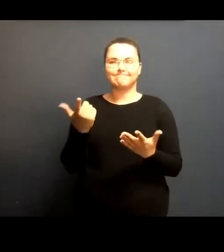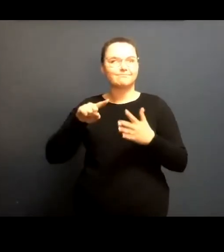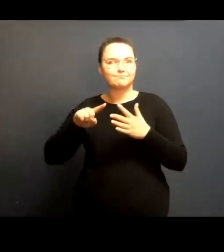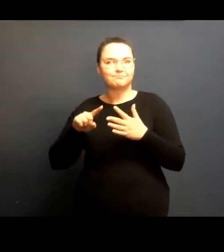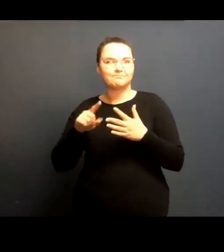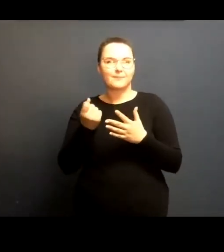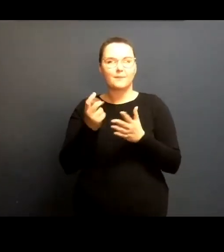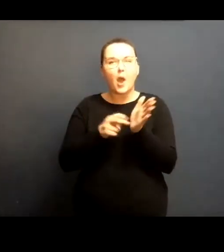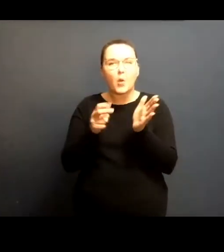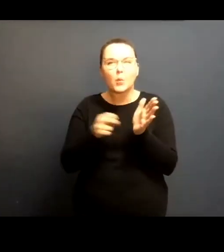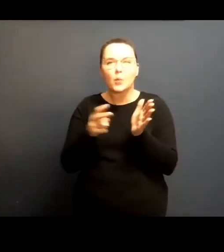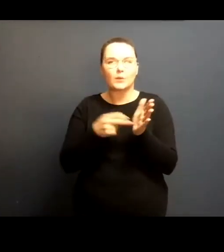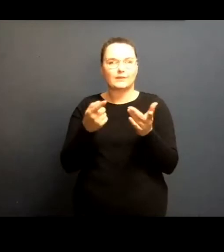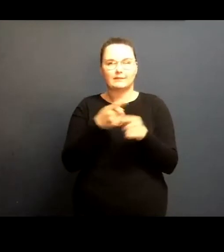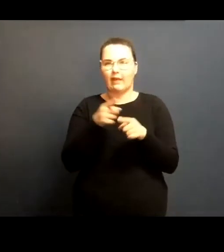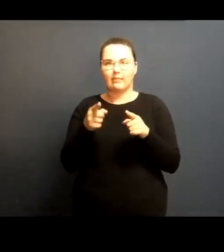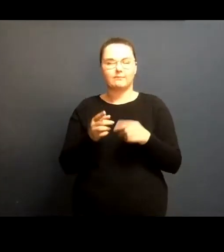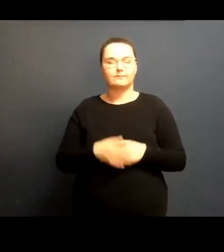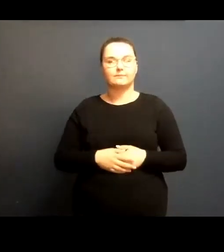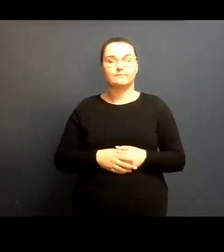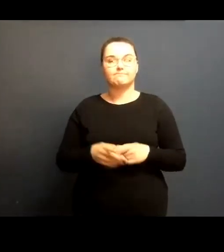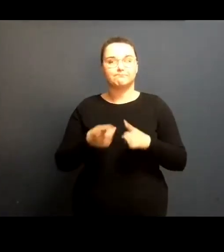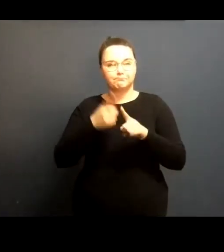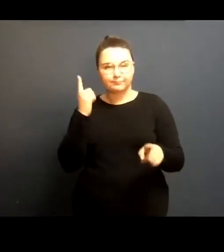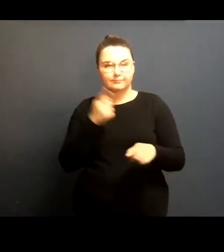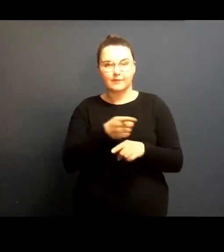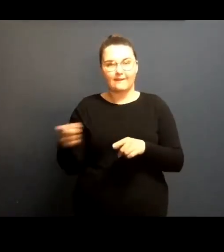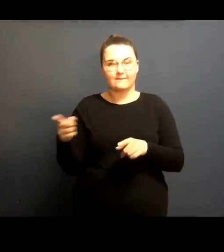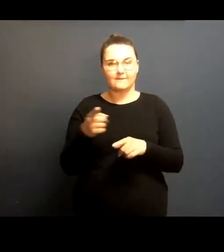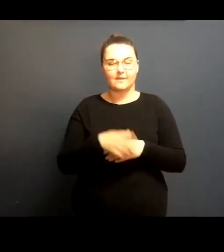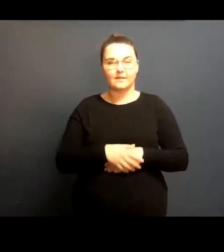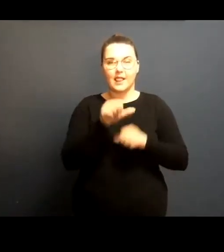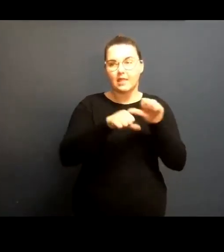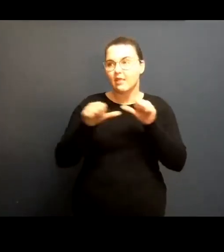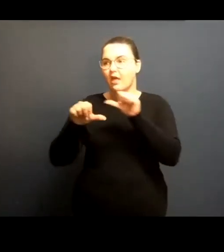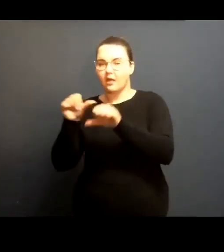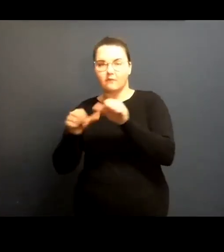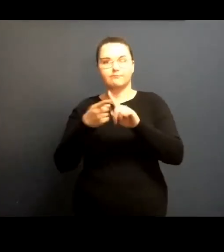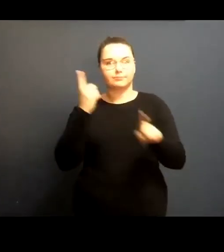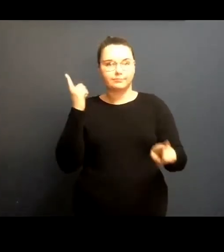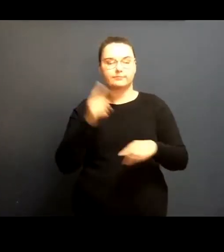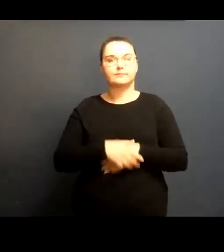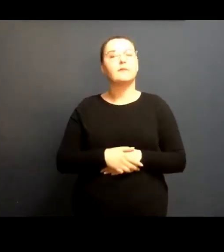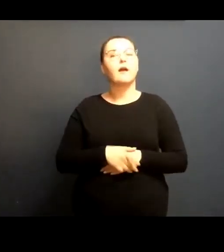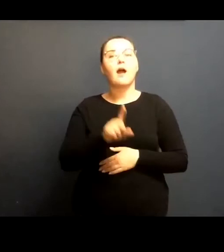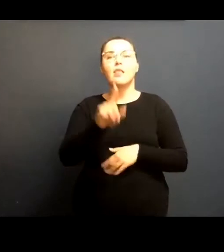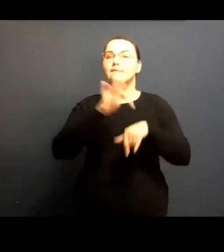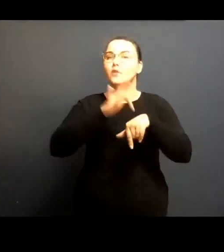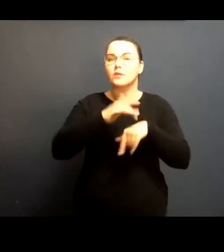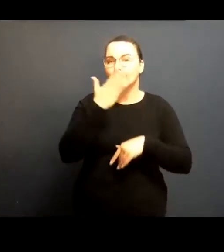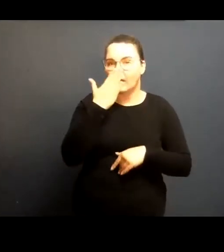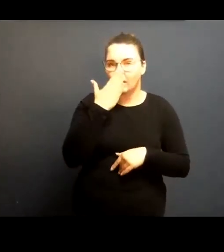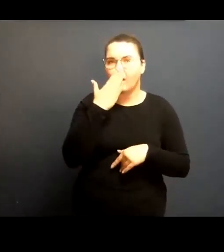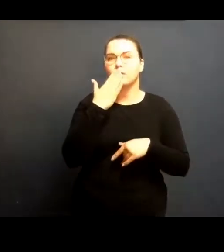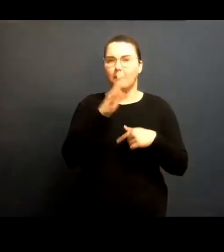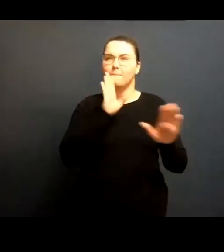tematu. No i te wnioski są zbieżne z tymi światowymi, to znaczy aktywność seksualna, ale zobaczcie Państwo, osób